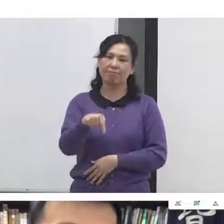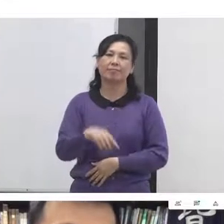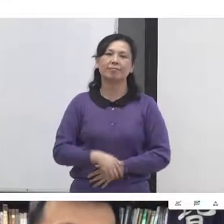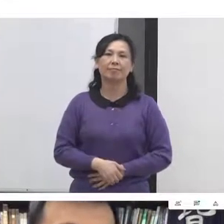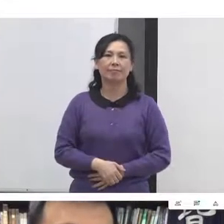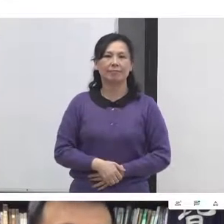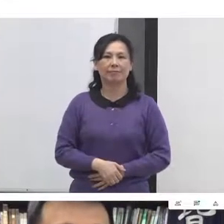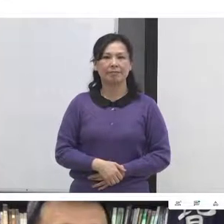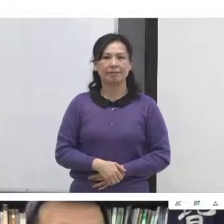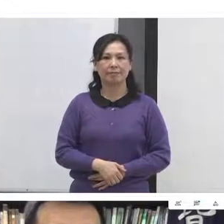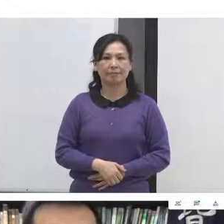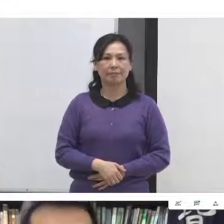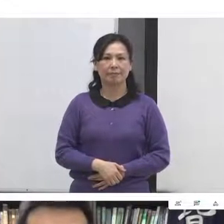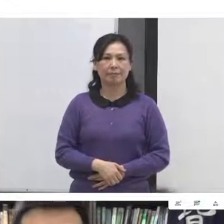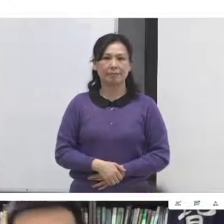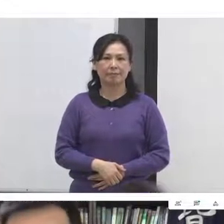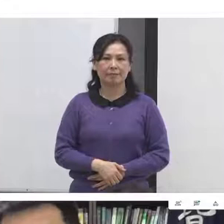啊。